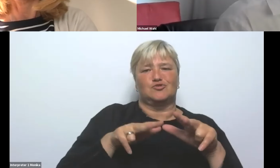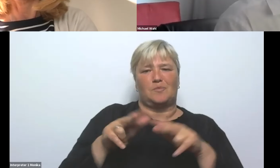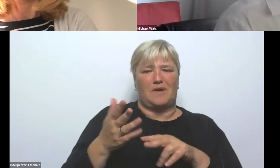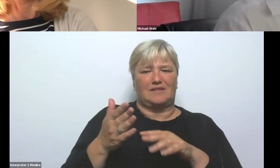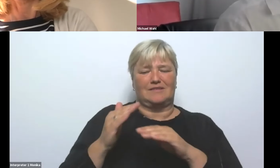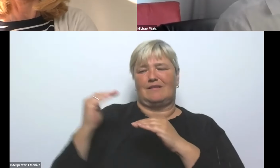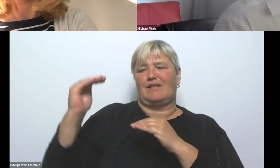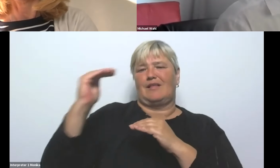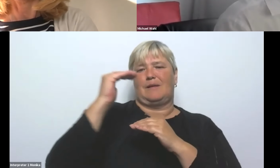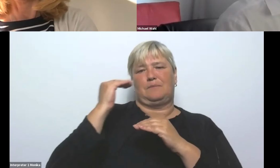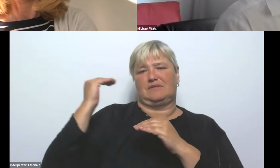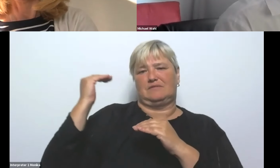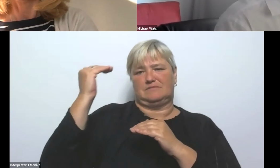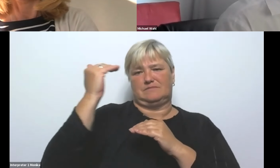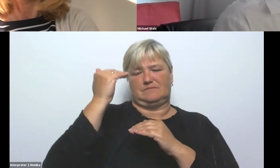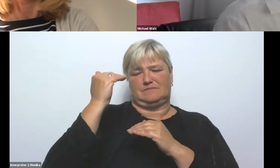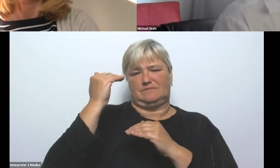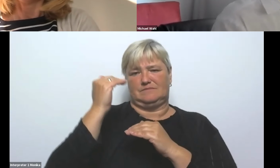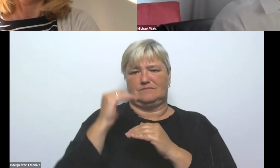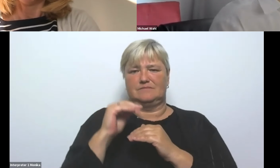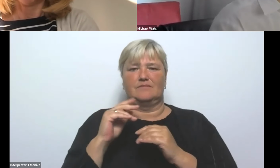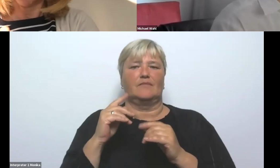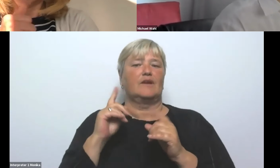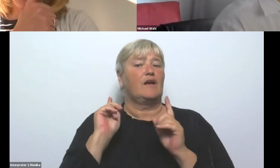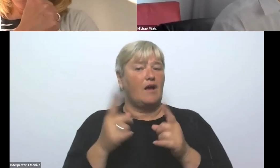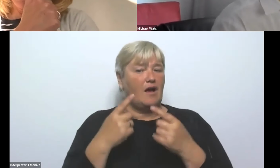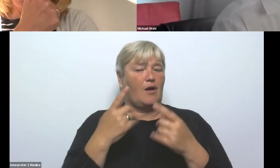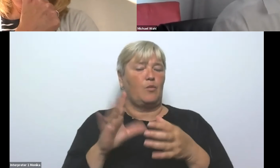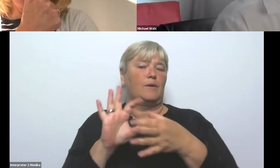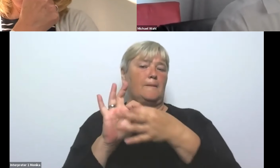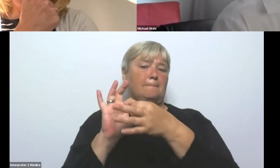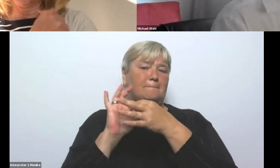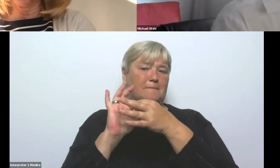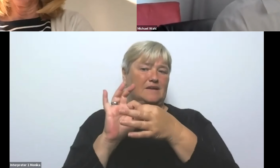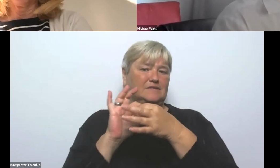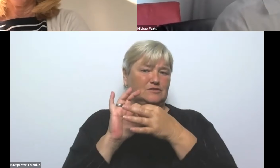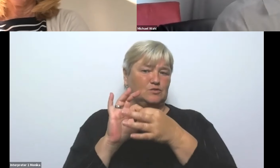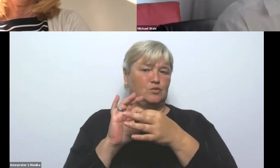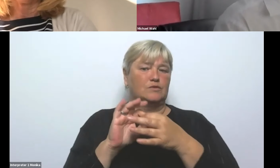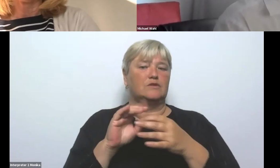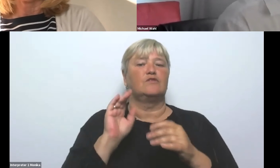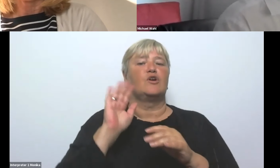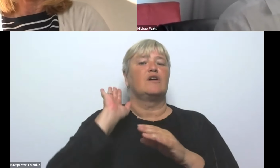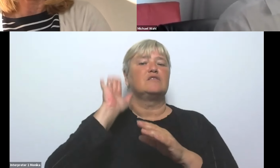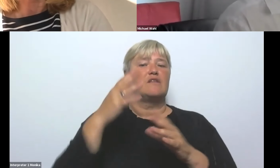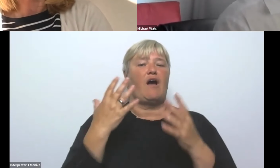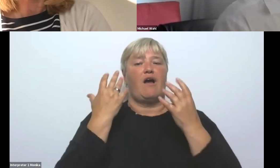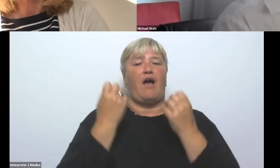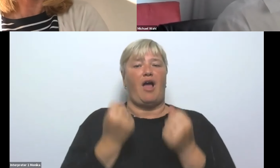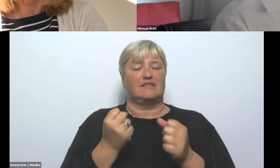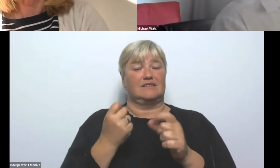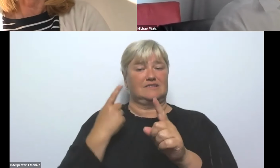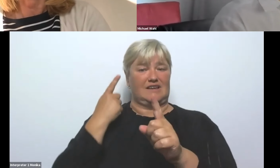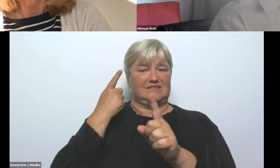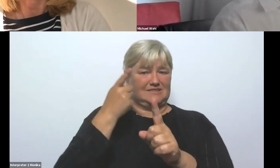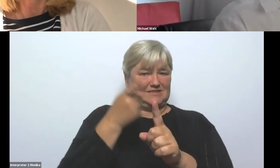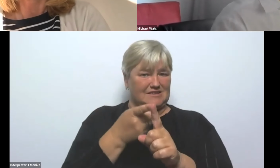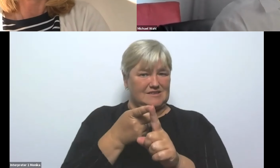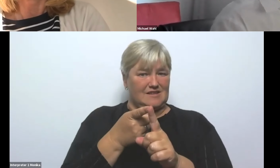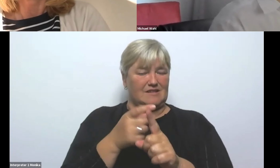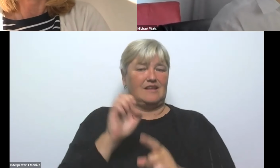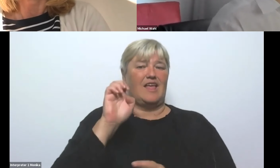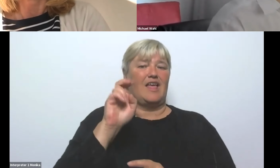Management-Ebene gesehen werden sollte. Ferner hatten wir noch den Bezug von Klaus Höckner zu den Nachhaltigkeitszielen. Das fand ich auch nochmal spannend, die von der EU